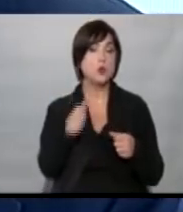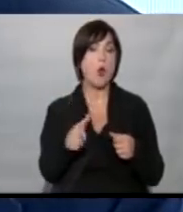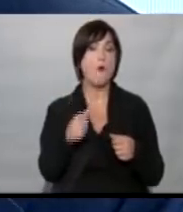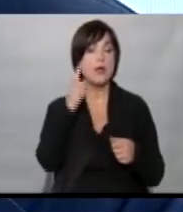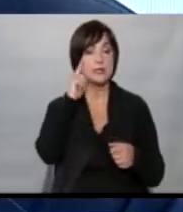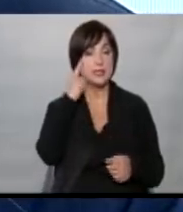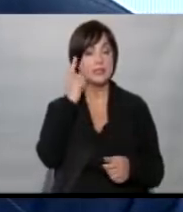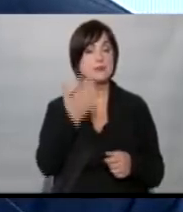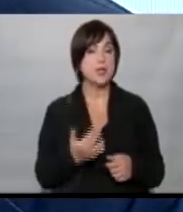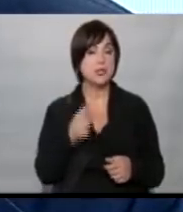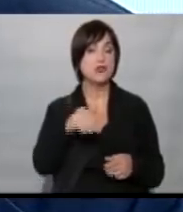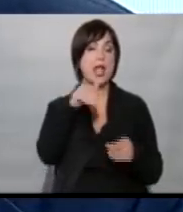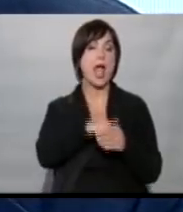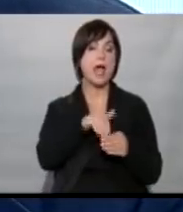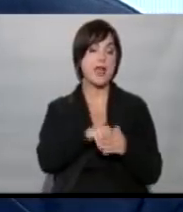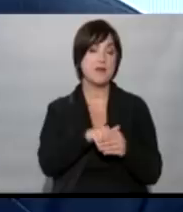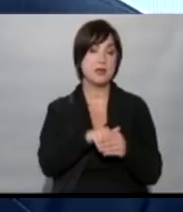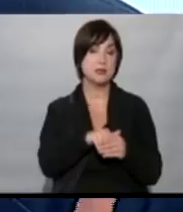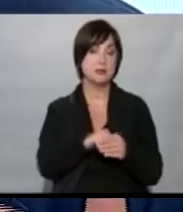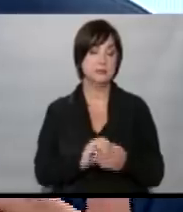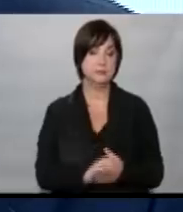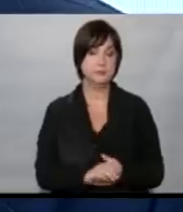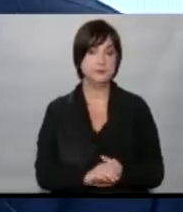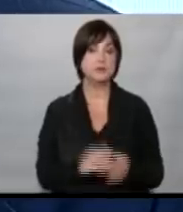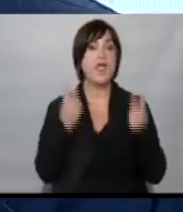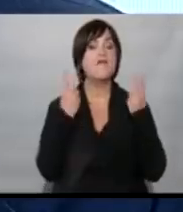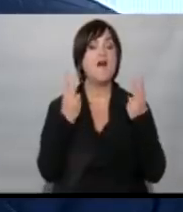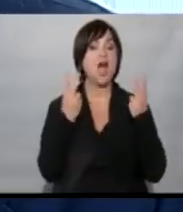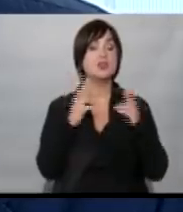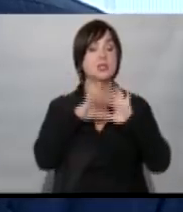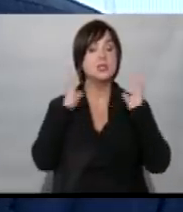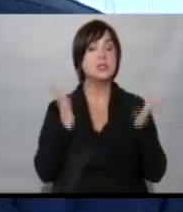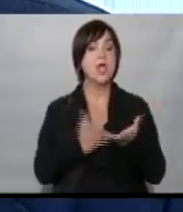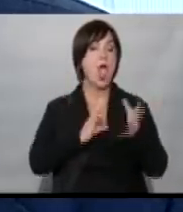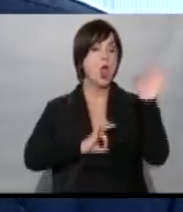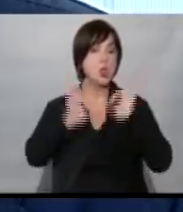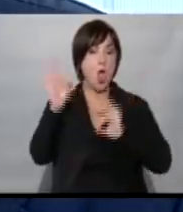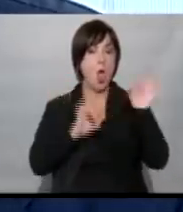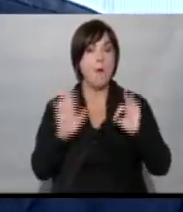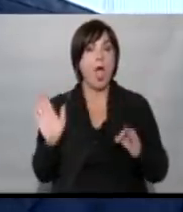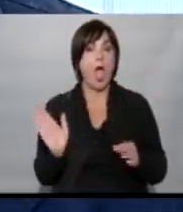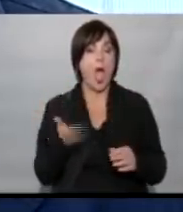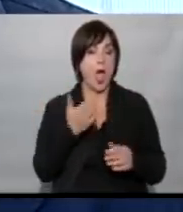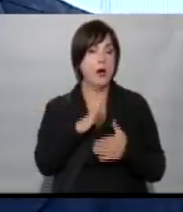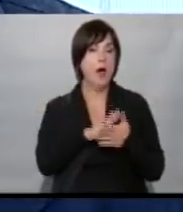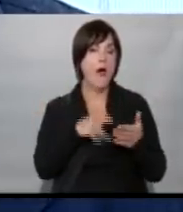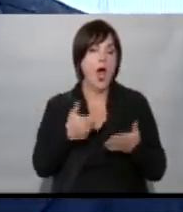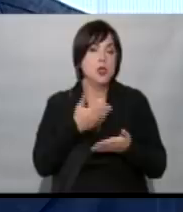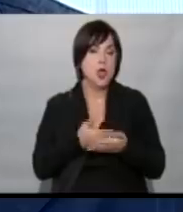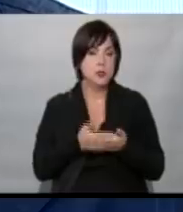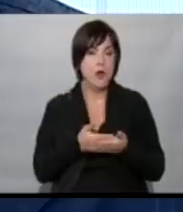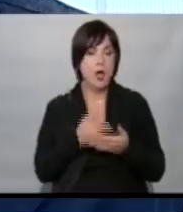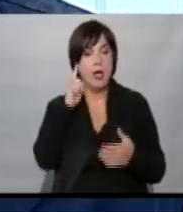се сметаше дека референдумот е важечки со сите норми, ако поаѓаме со